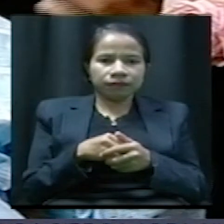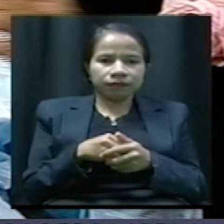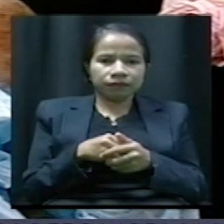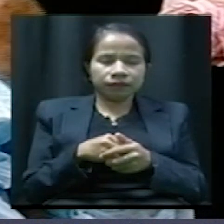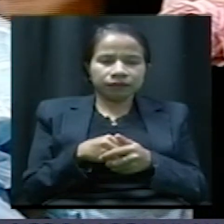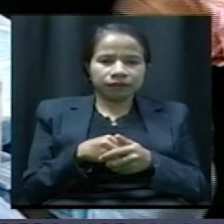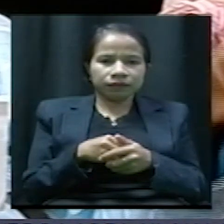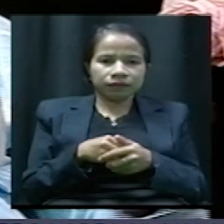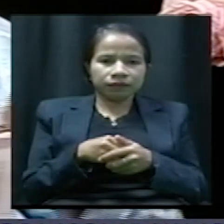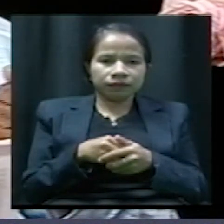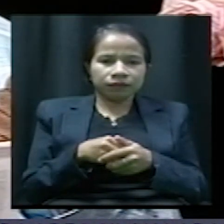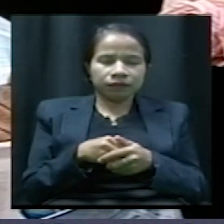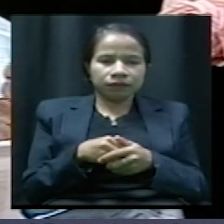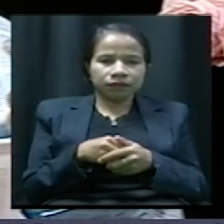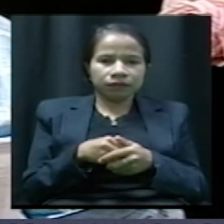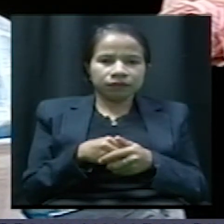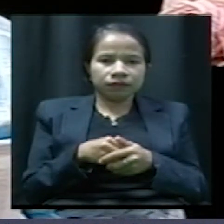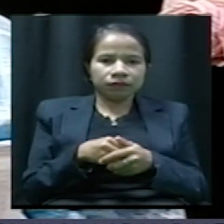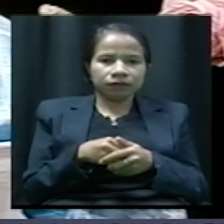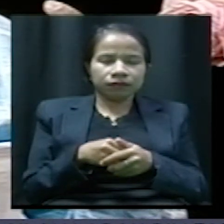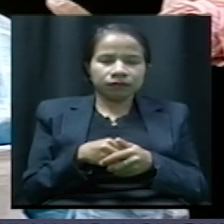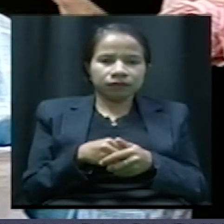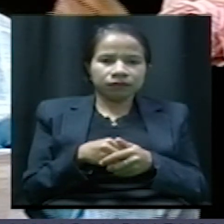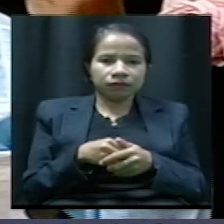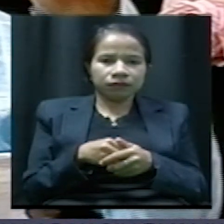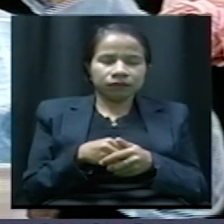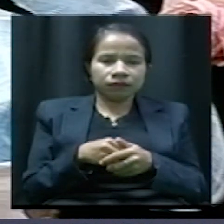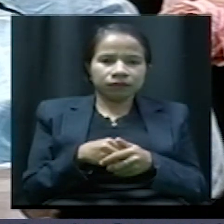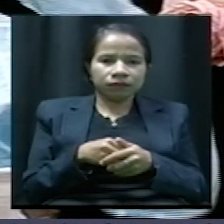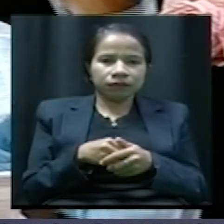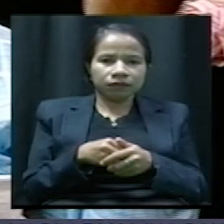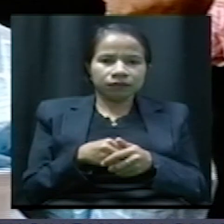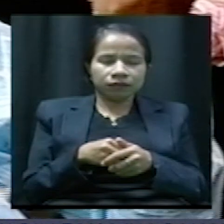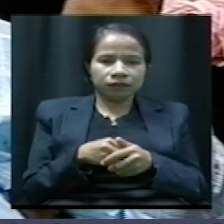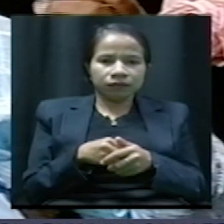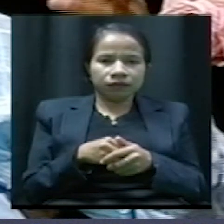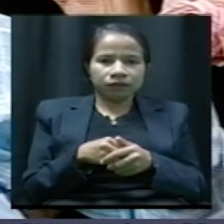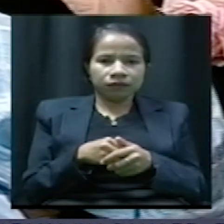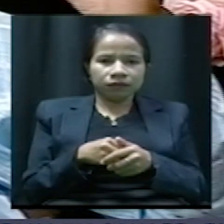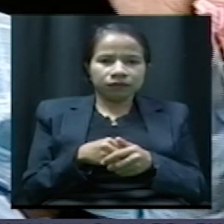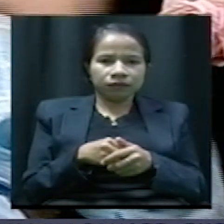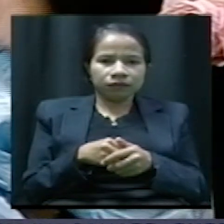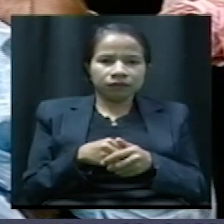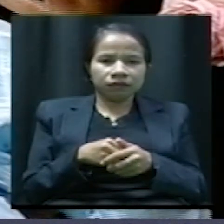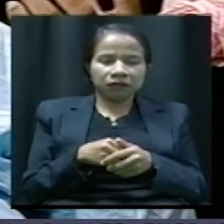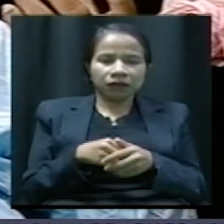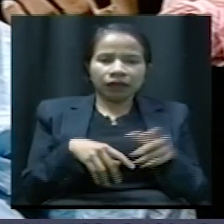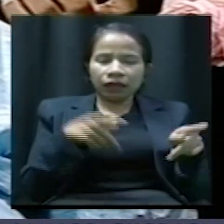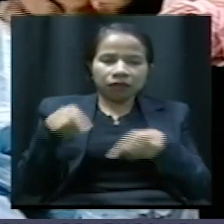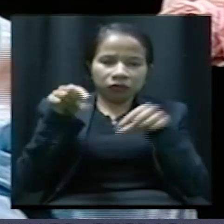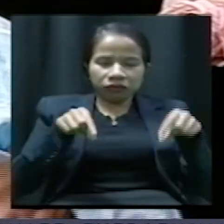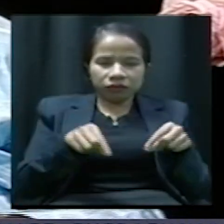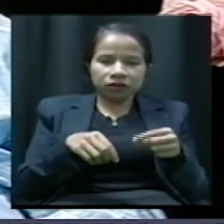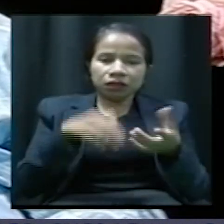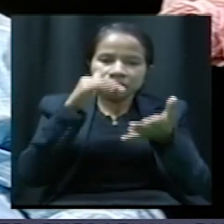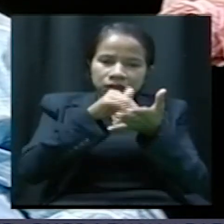uhin gosta uhin mau mesti mau mensionakan karena ba emau dalam rumah niat biasa lah manera be istudan la hanesan